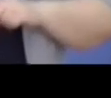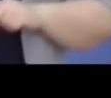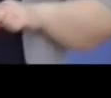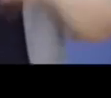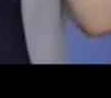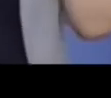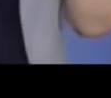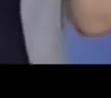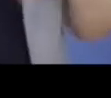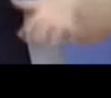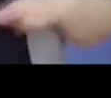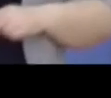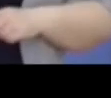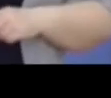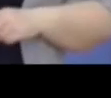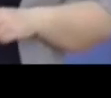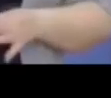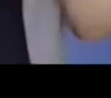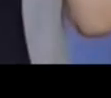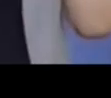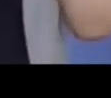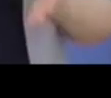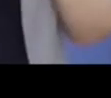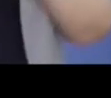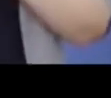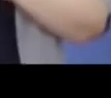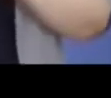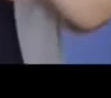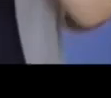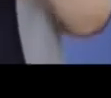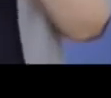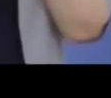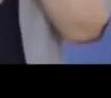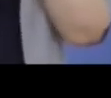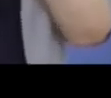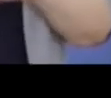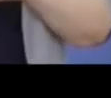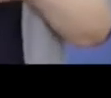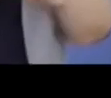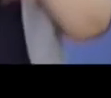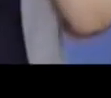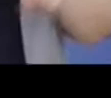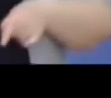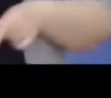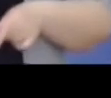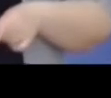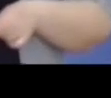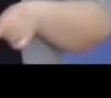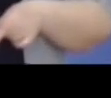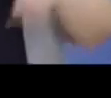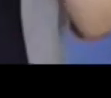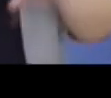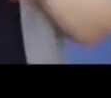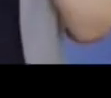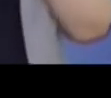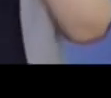карантину втратять свою роботу. Ми для них спростимо порядок надання субсидій. Це також буде в цьому рішенні, яке ми плануємо винести